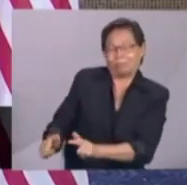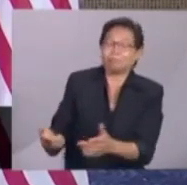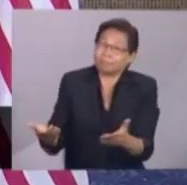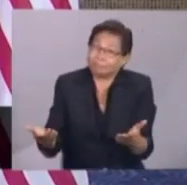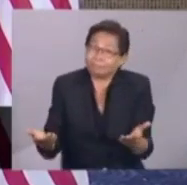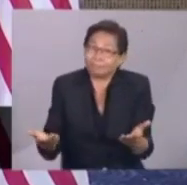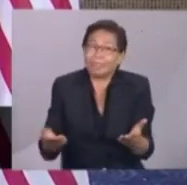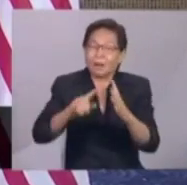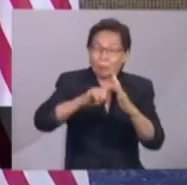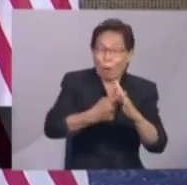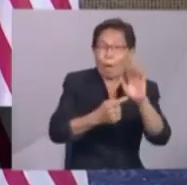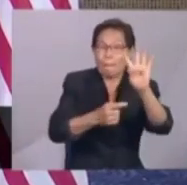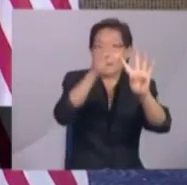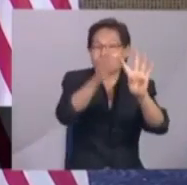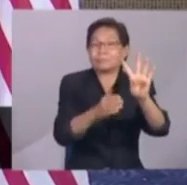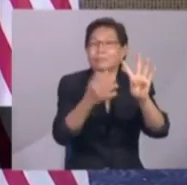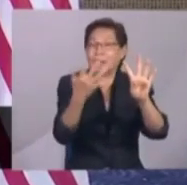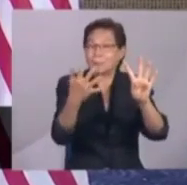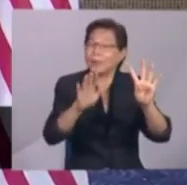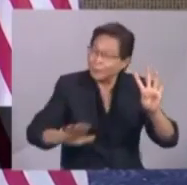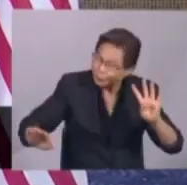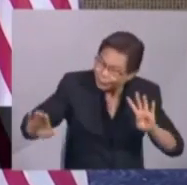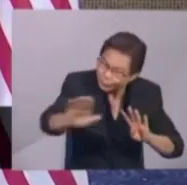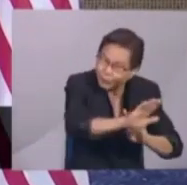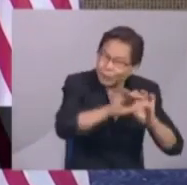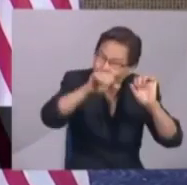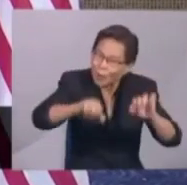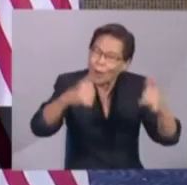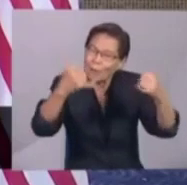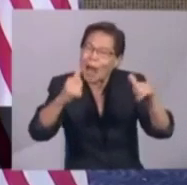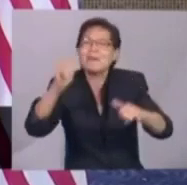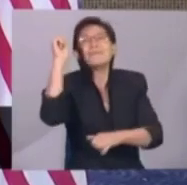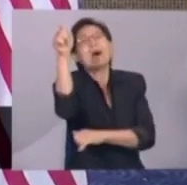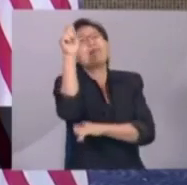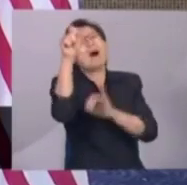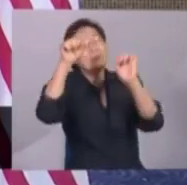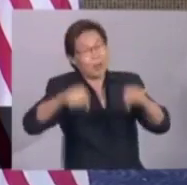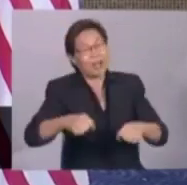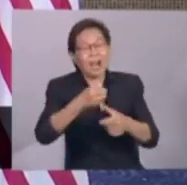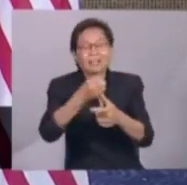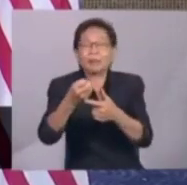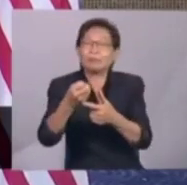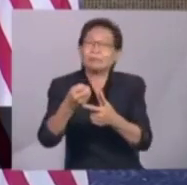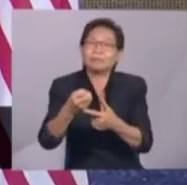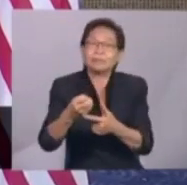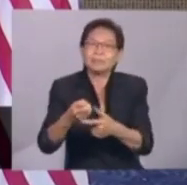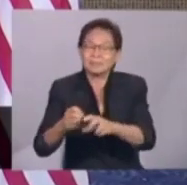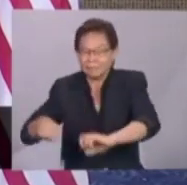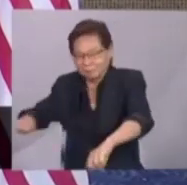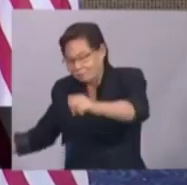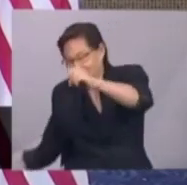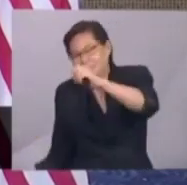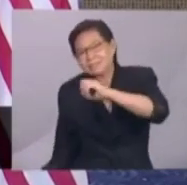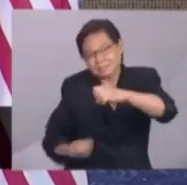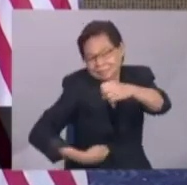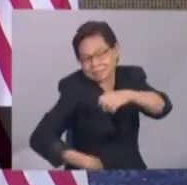Jadi, mulai 4 hari bulan, saudara-saudari boleh bermain badminton atau tenis di